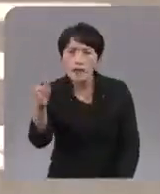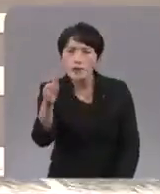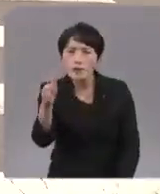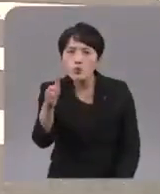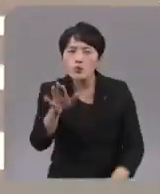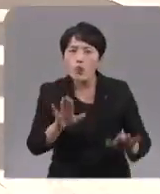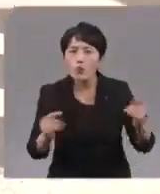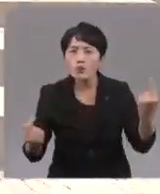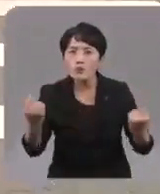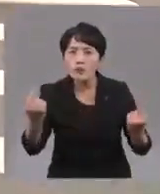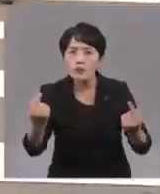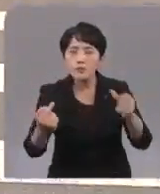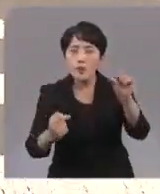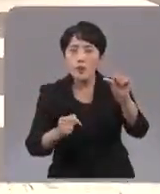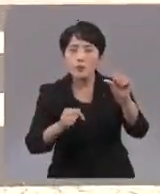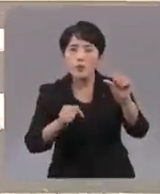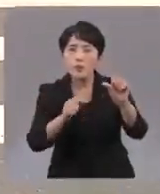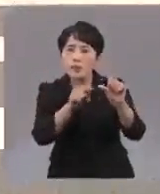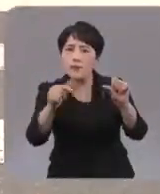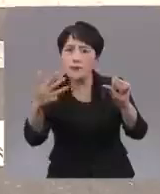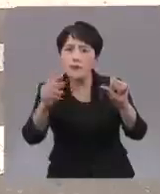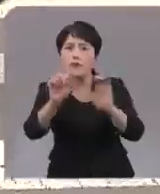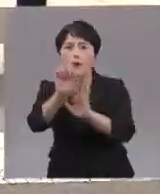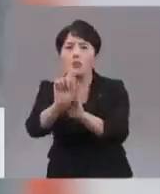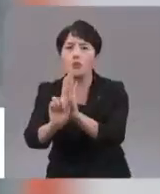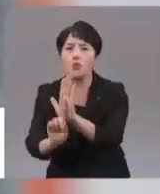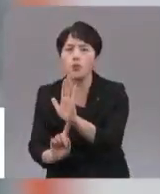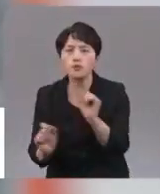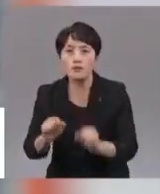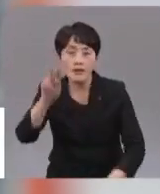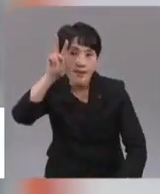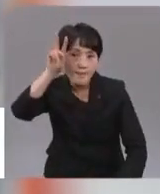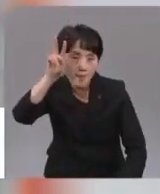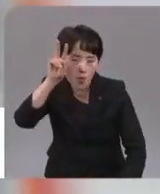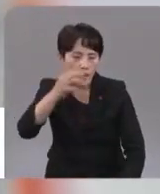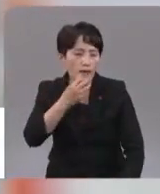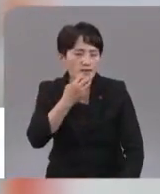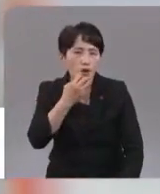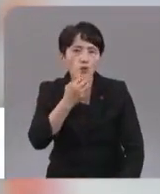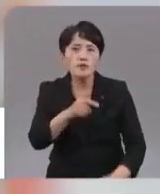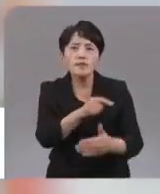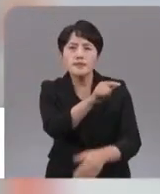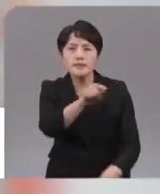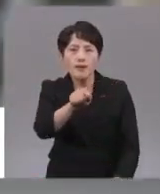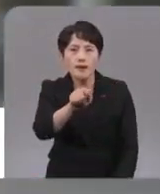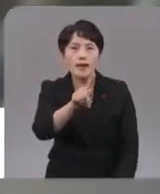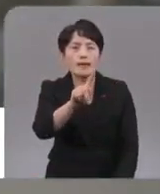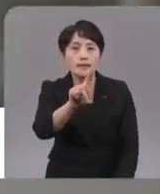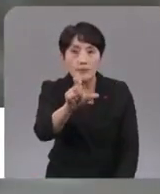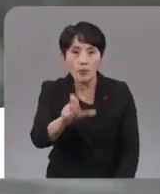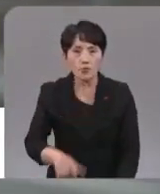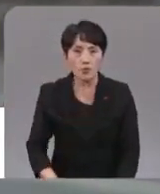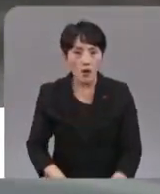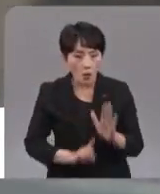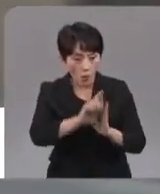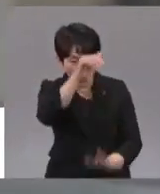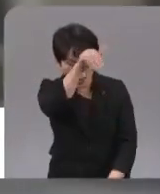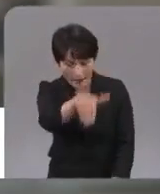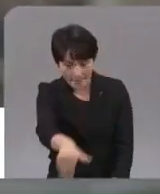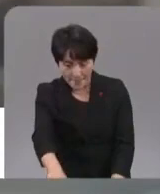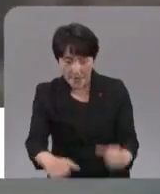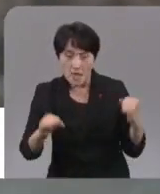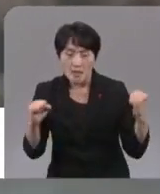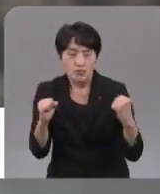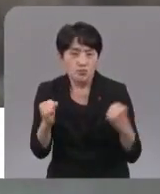Celcius mulai hari Rabu siang seperti -5 derajat Celcius di sol dan 3 derajat Celcius di chuncon selanjutnya